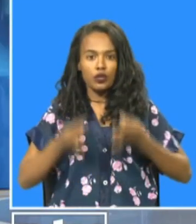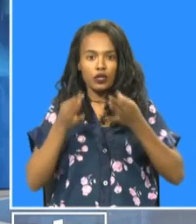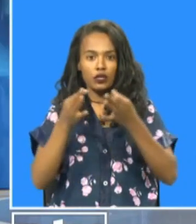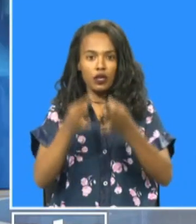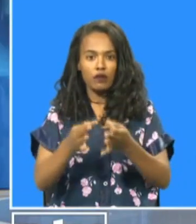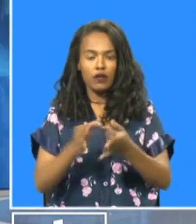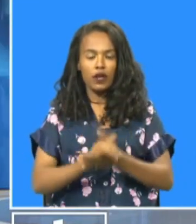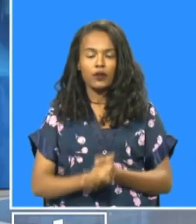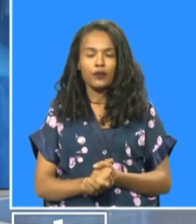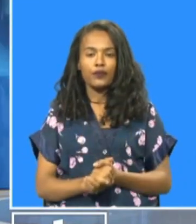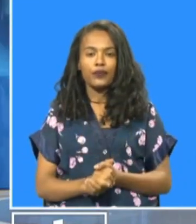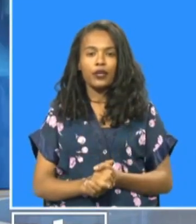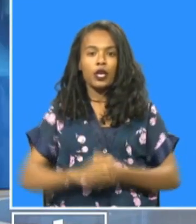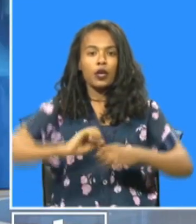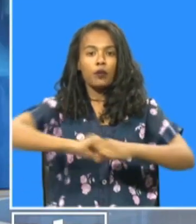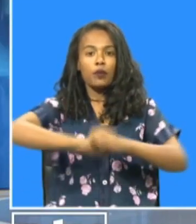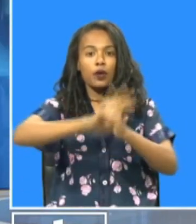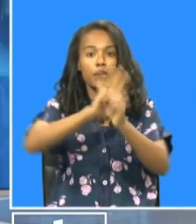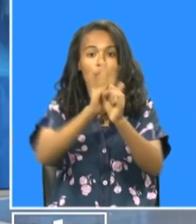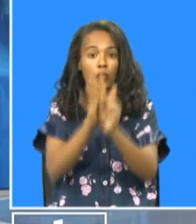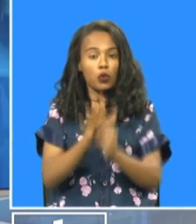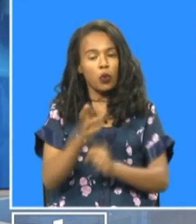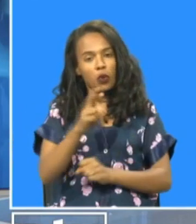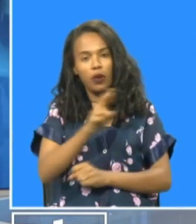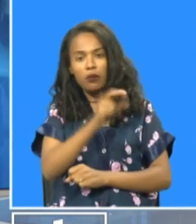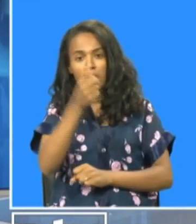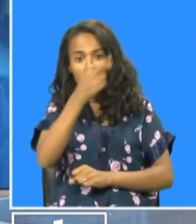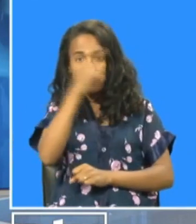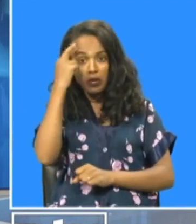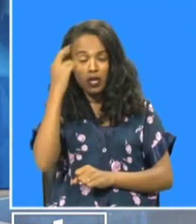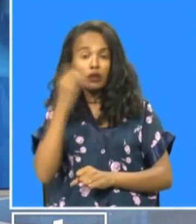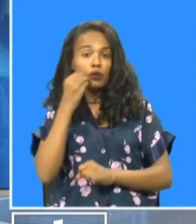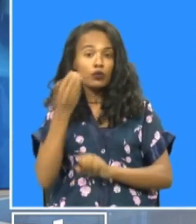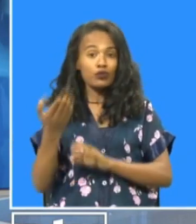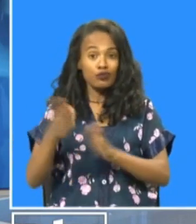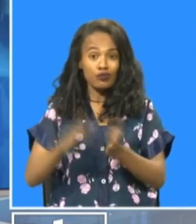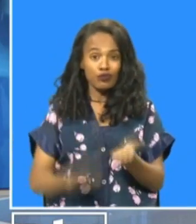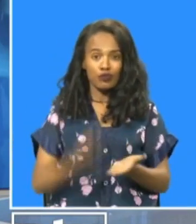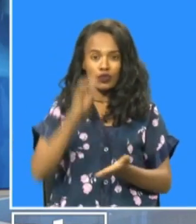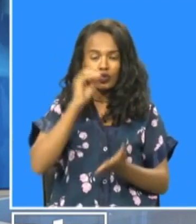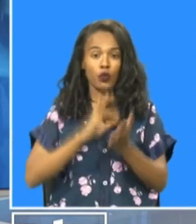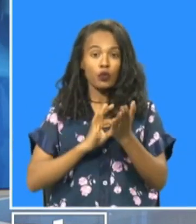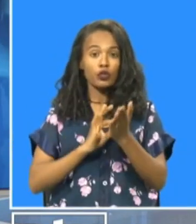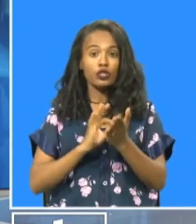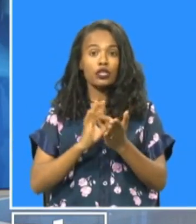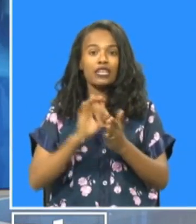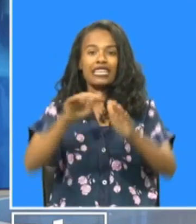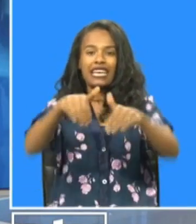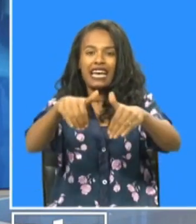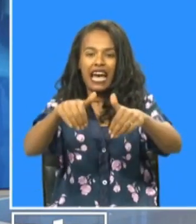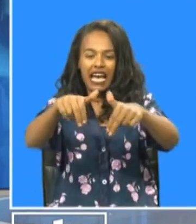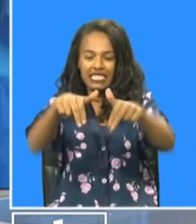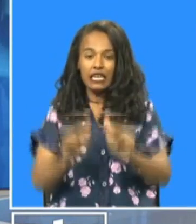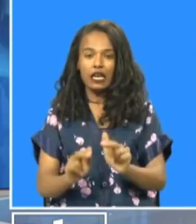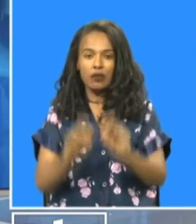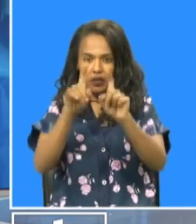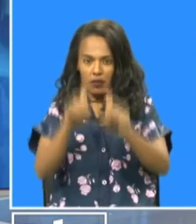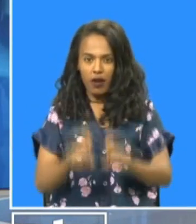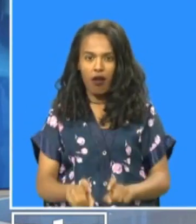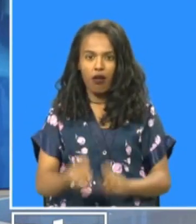አስተላልፈናል። በኮሮና ቫይረስም ይሁን በሌላ ምክንያት በቤት ውስጥ ሆነው ህይወታቸው የሚያልፉ ሰዎች የአስክሬን ምርመራ